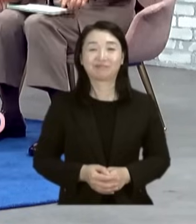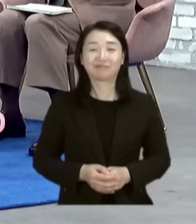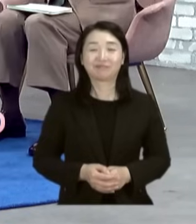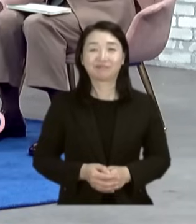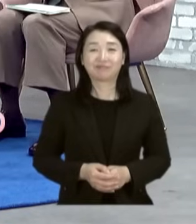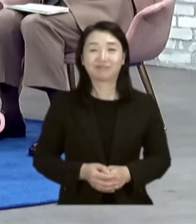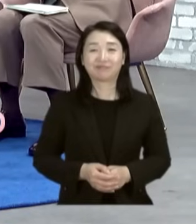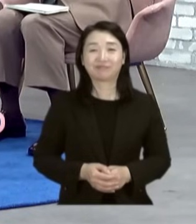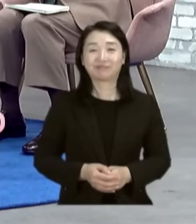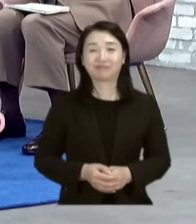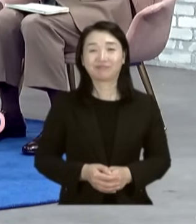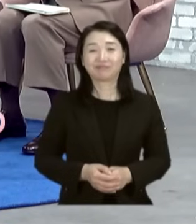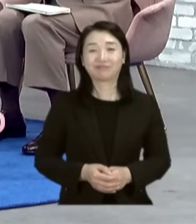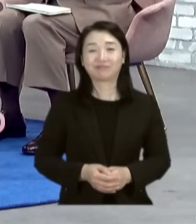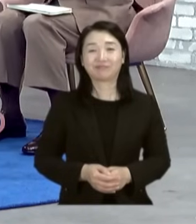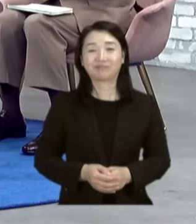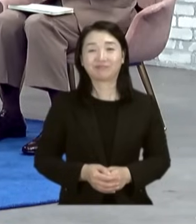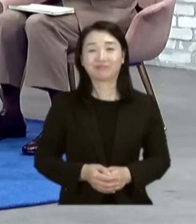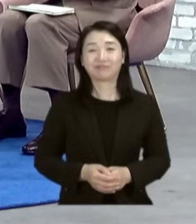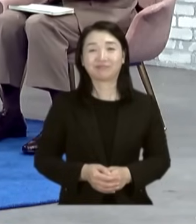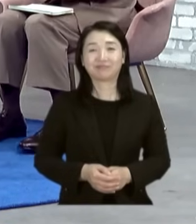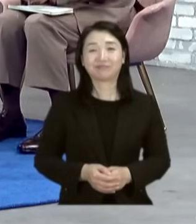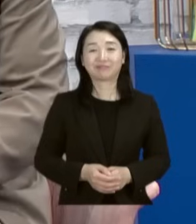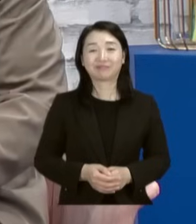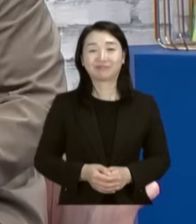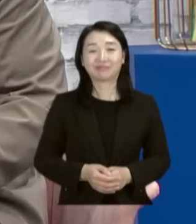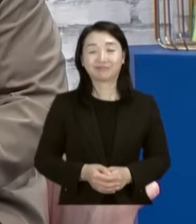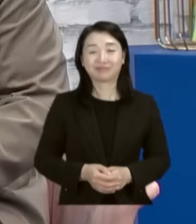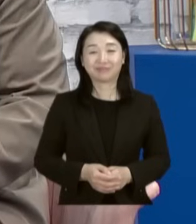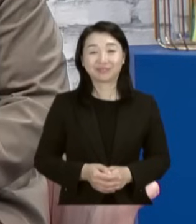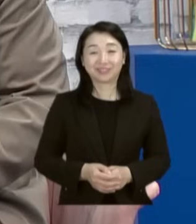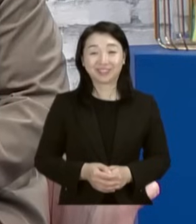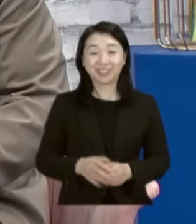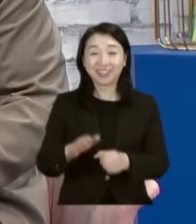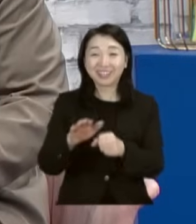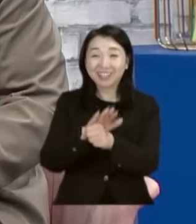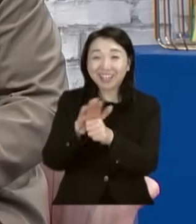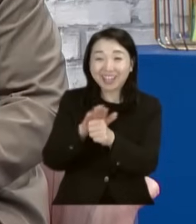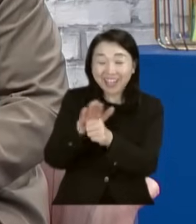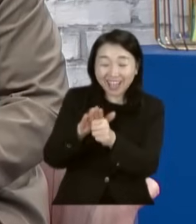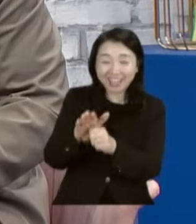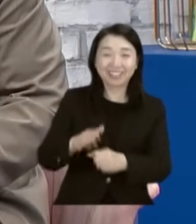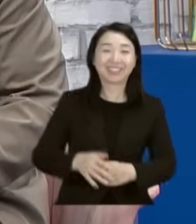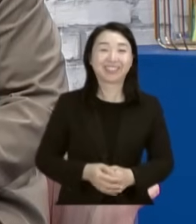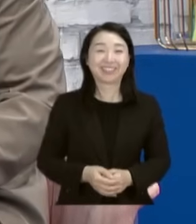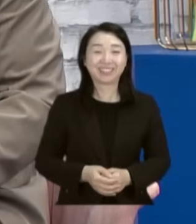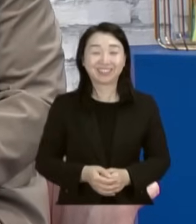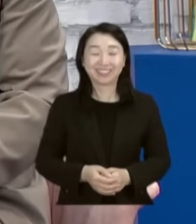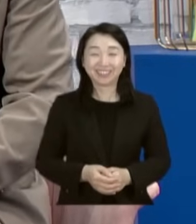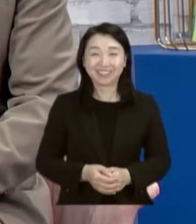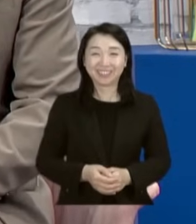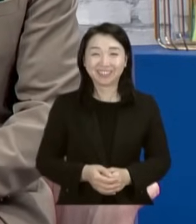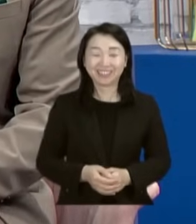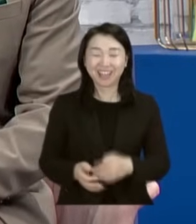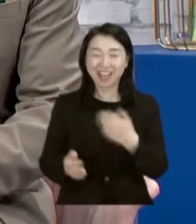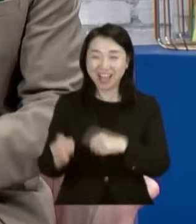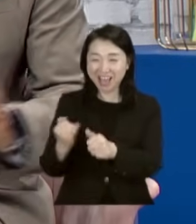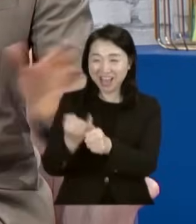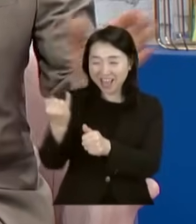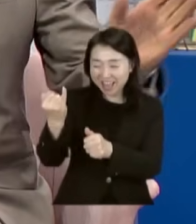사랑해네 아 진짜 아 최원아 사랑해 아 그렇죠 며느리 사람에